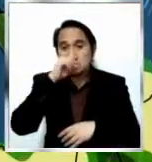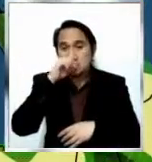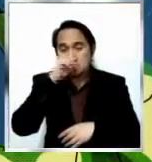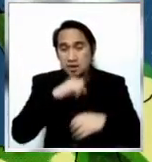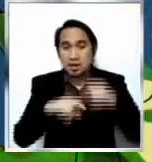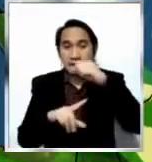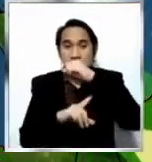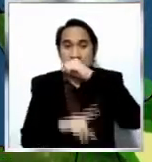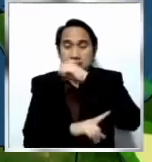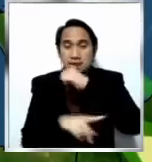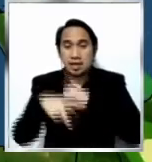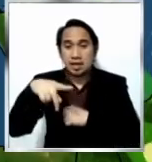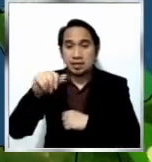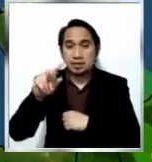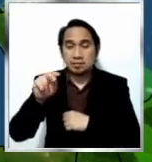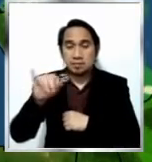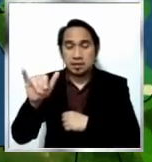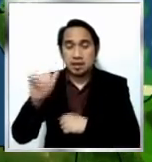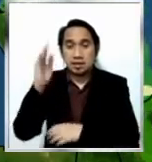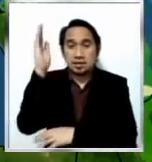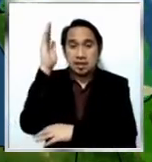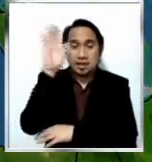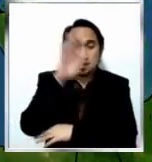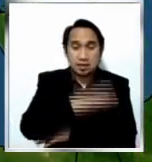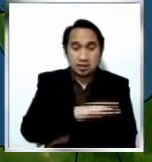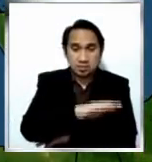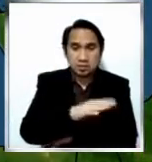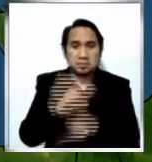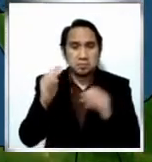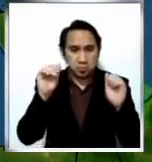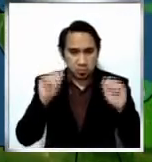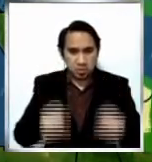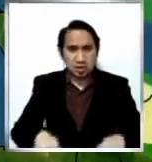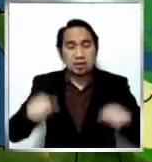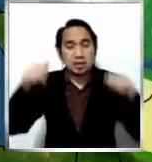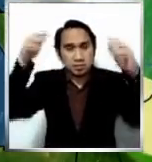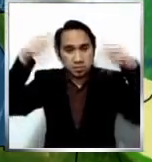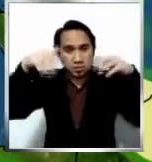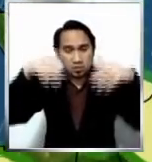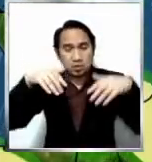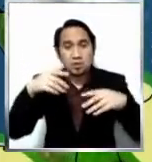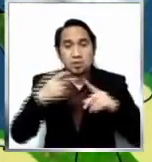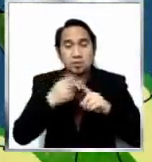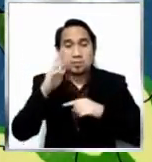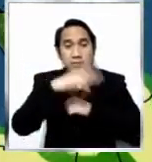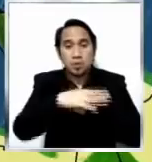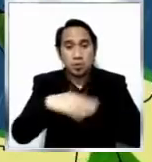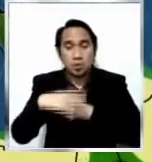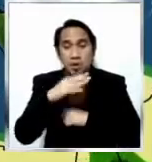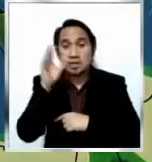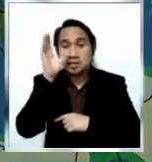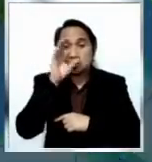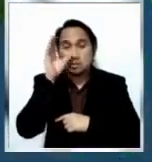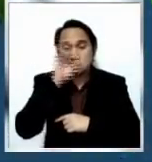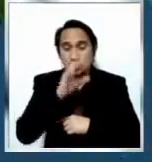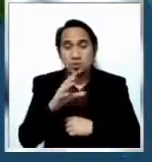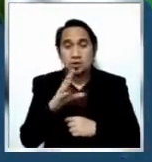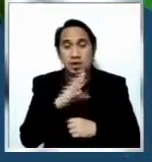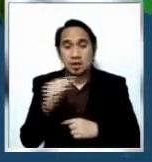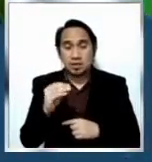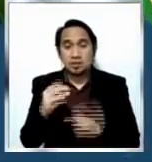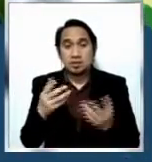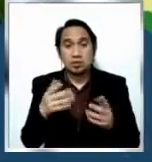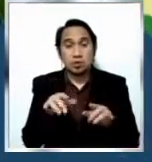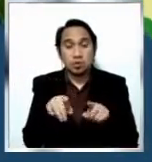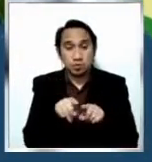Sa tanghali hanggang hapon, posibleng maging maulan na rin sa Negros Provinces, Bohol at Cebu. Maghanda po ang mga taga Mindanao, lalo na